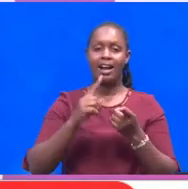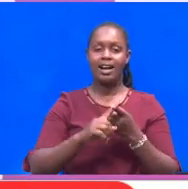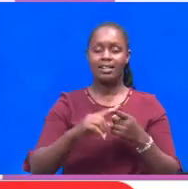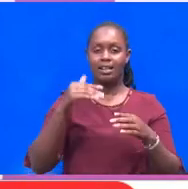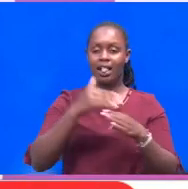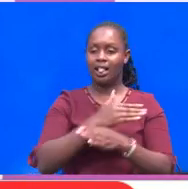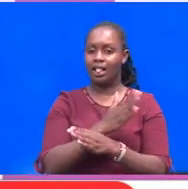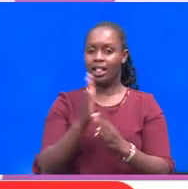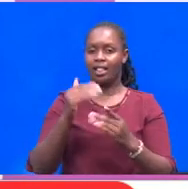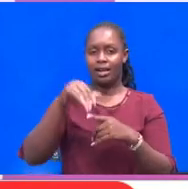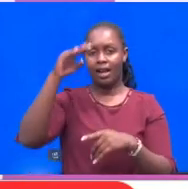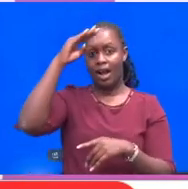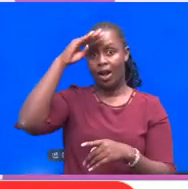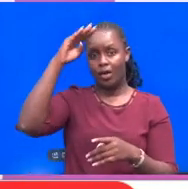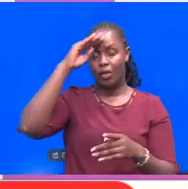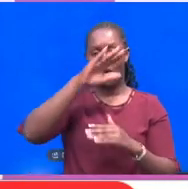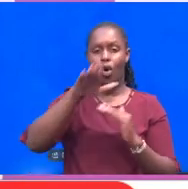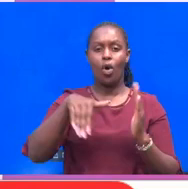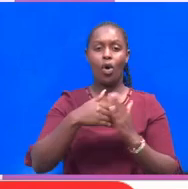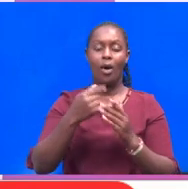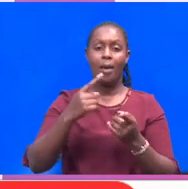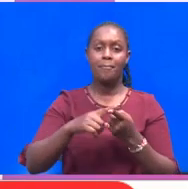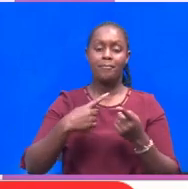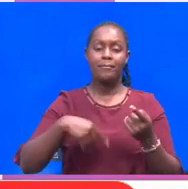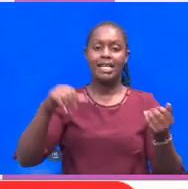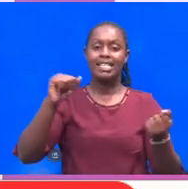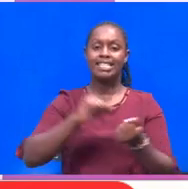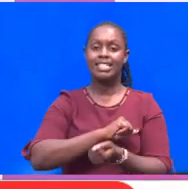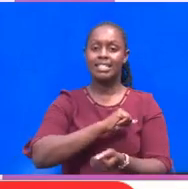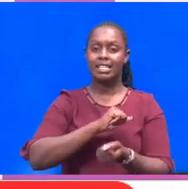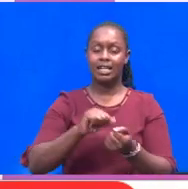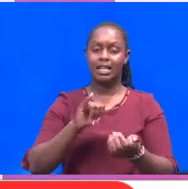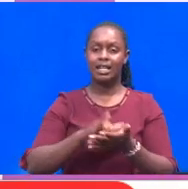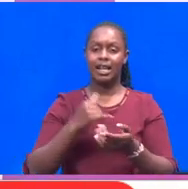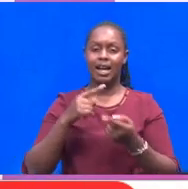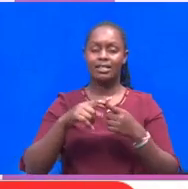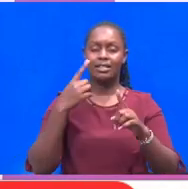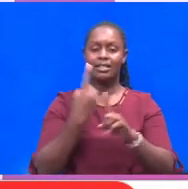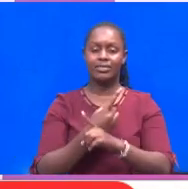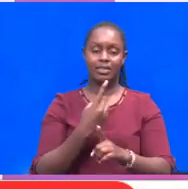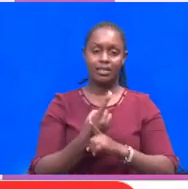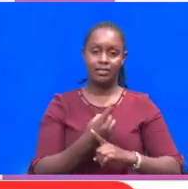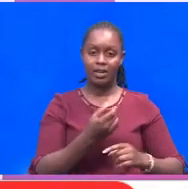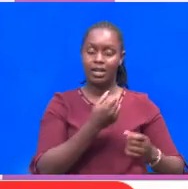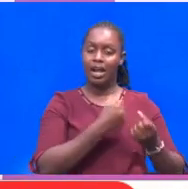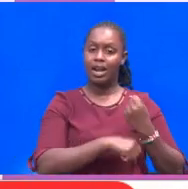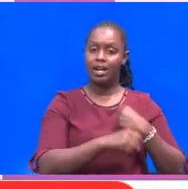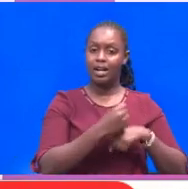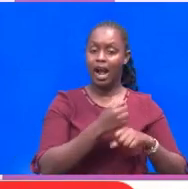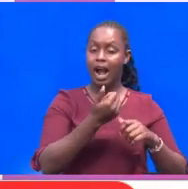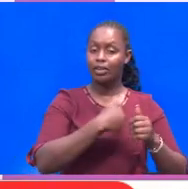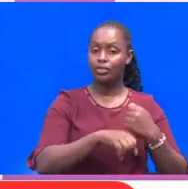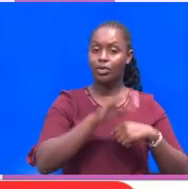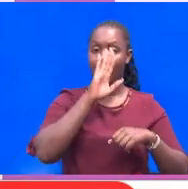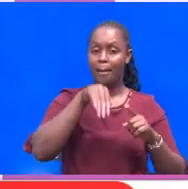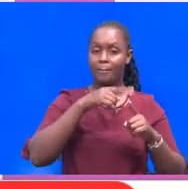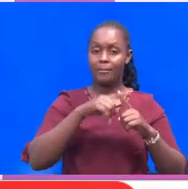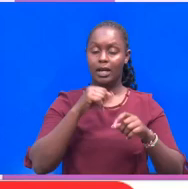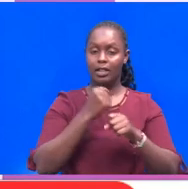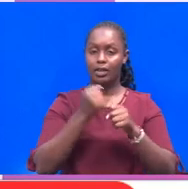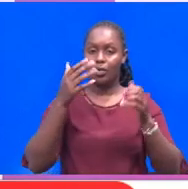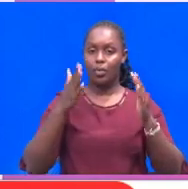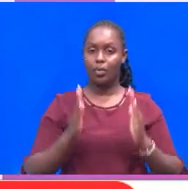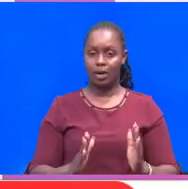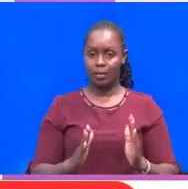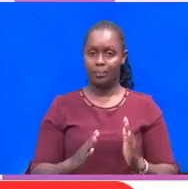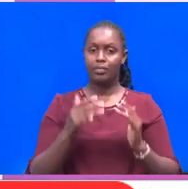zikiharibiwa kwenye oparesheni ya usalama ambayo imeibua hisia kali miongoni mwa wakazi. Licha ya idara ya usalama kupiga marufuku mashine